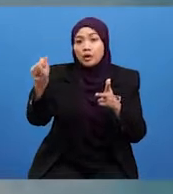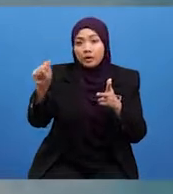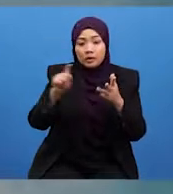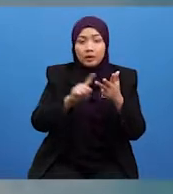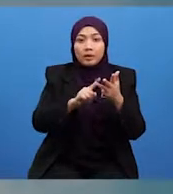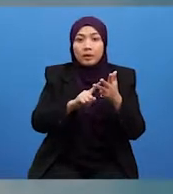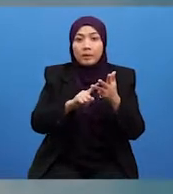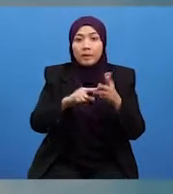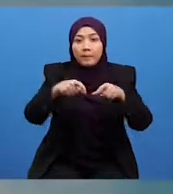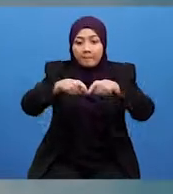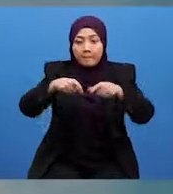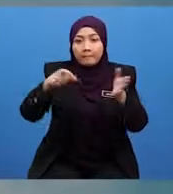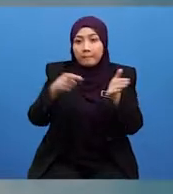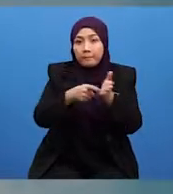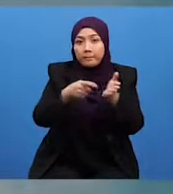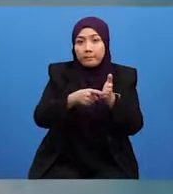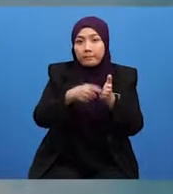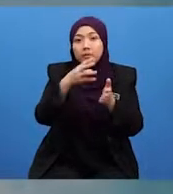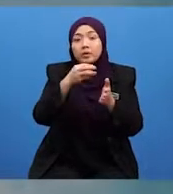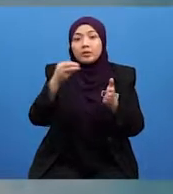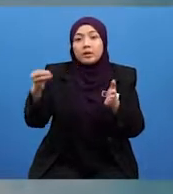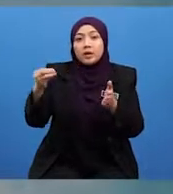bateri dan peluntur.